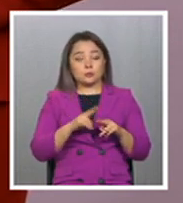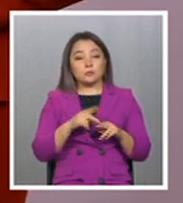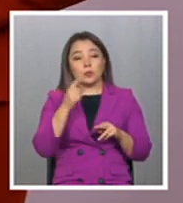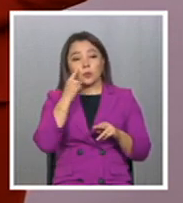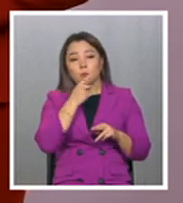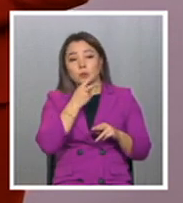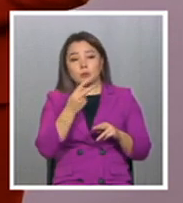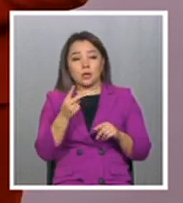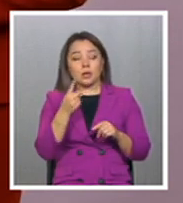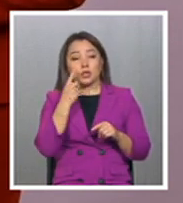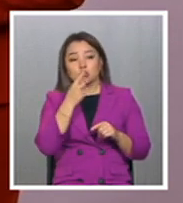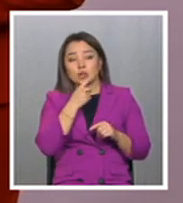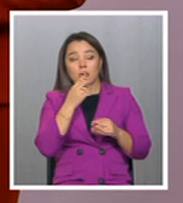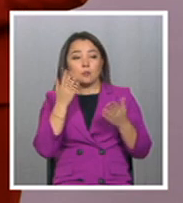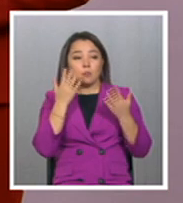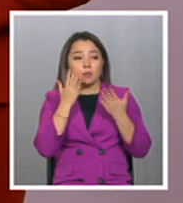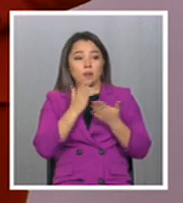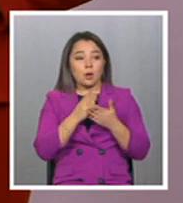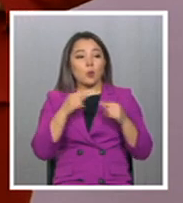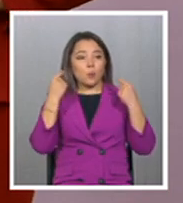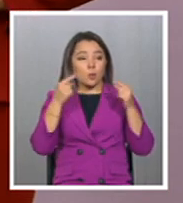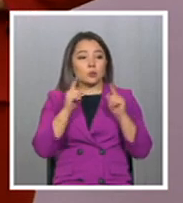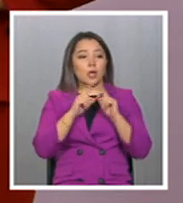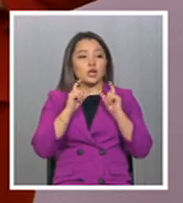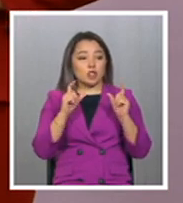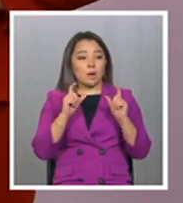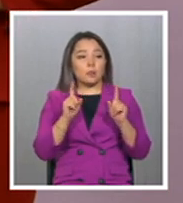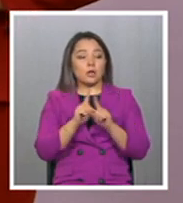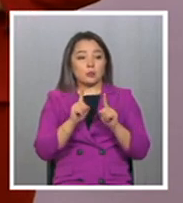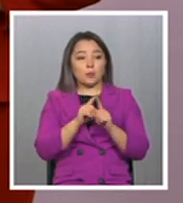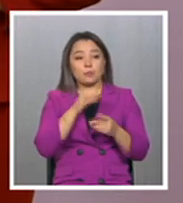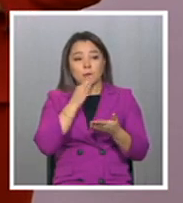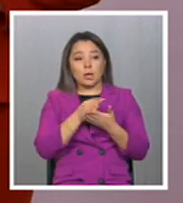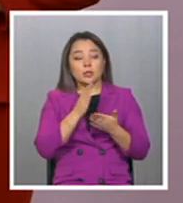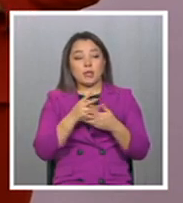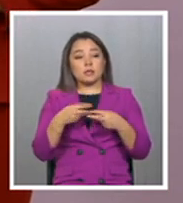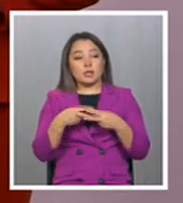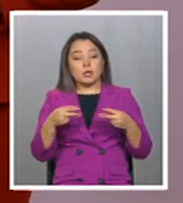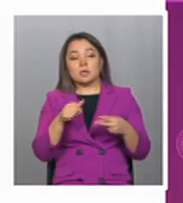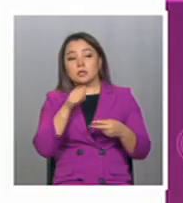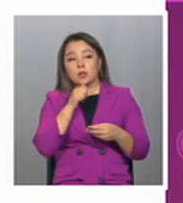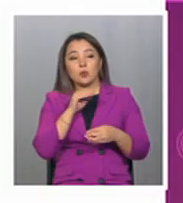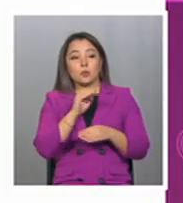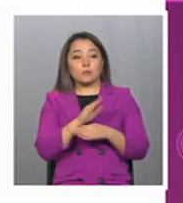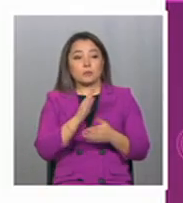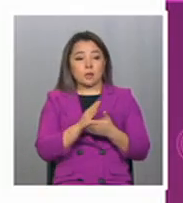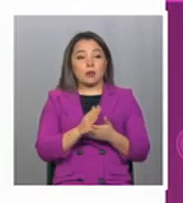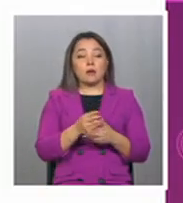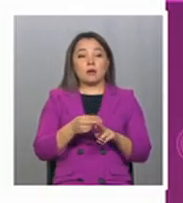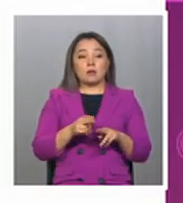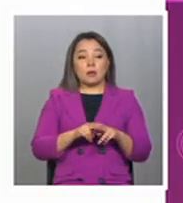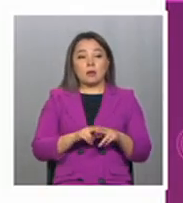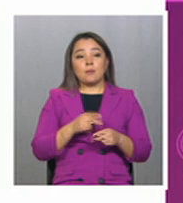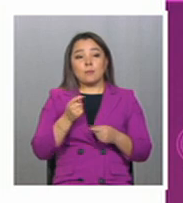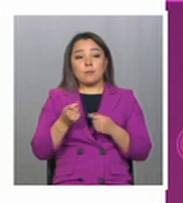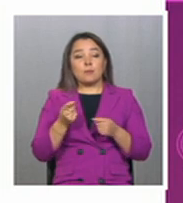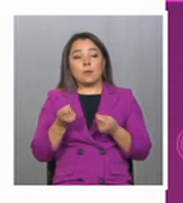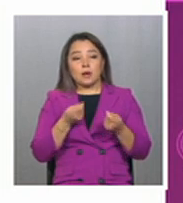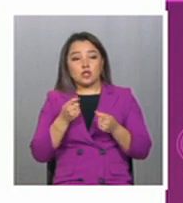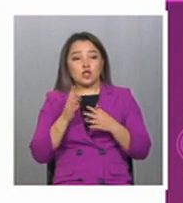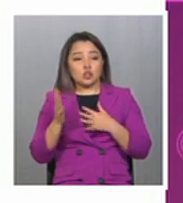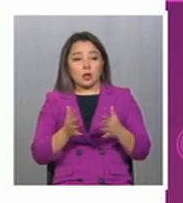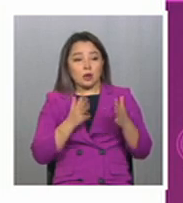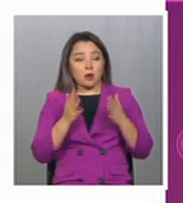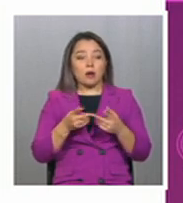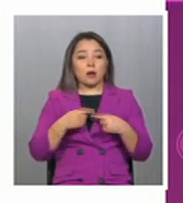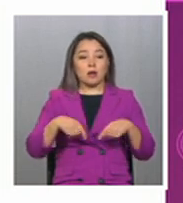жас ботаның, қозылардай жамырап деген сөздерде теңеу сөздер кездесіп тұр. Ал майда жел, айна көл